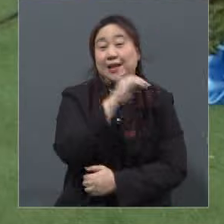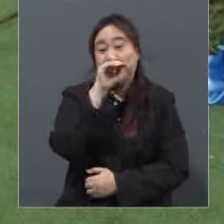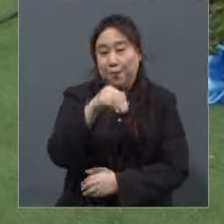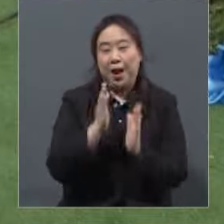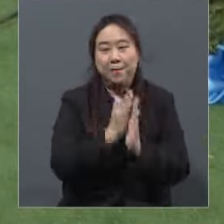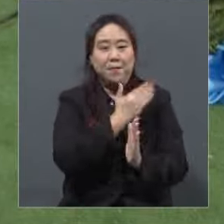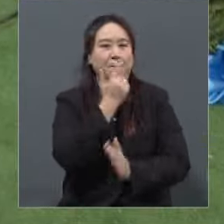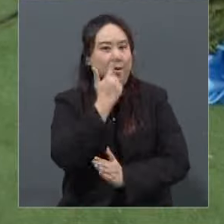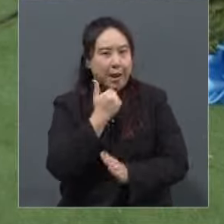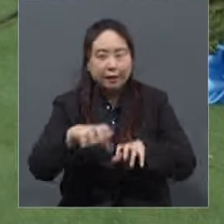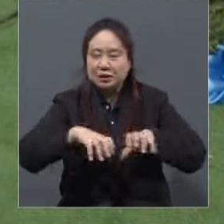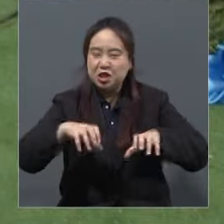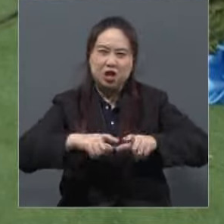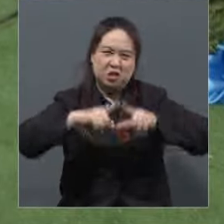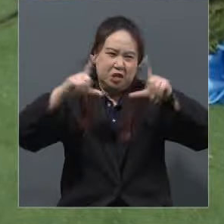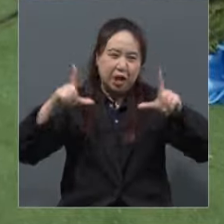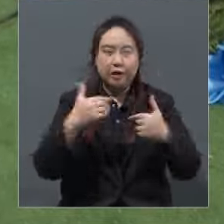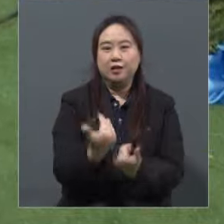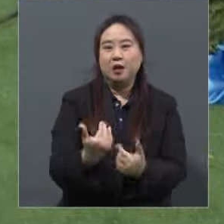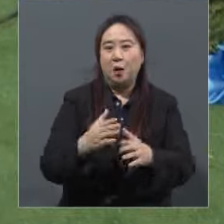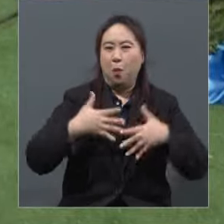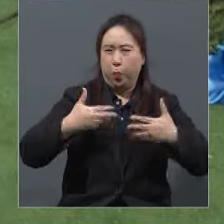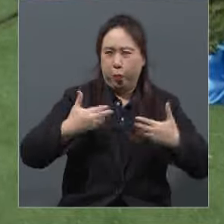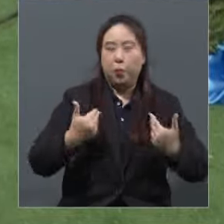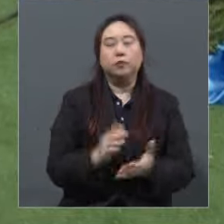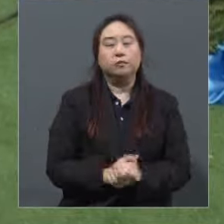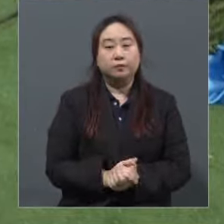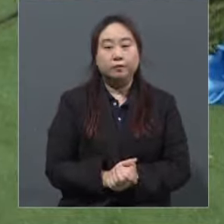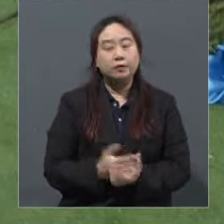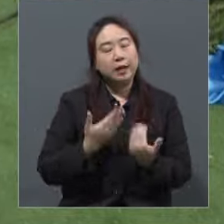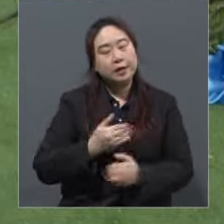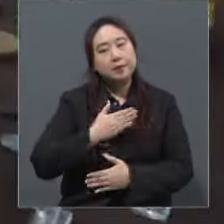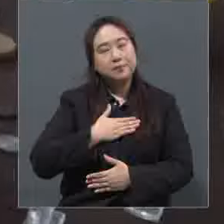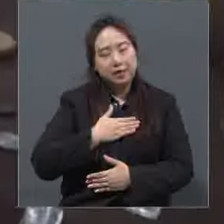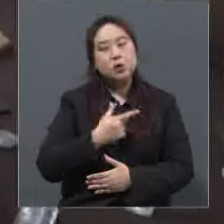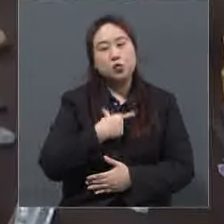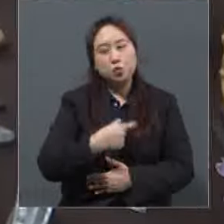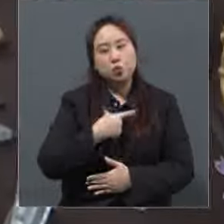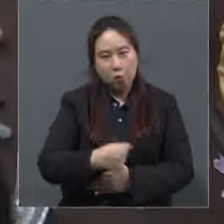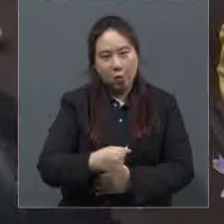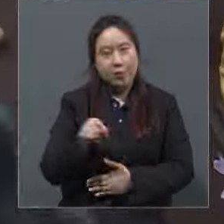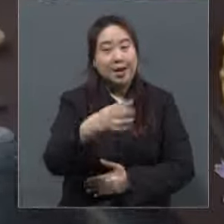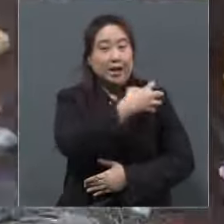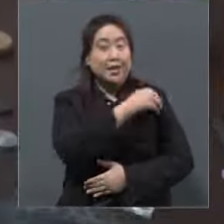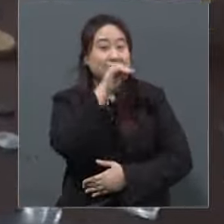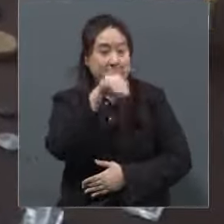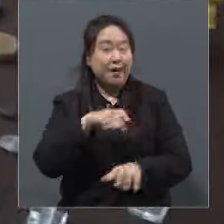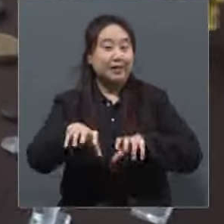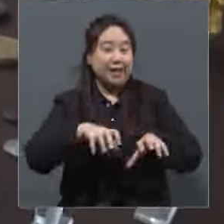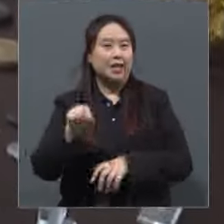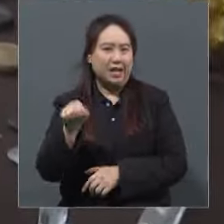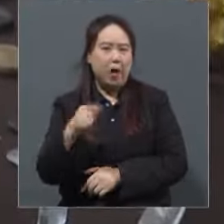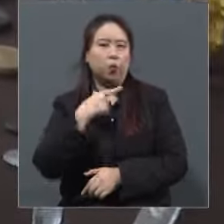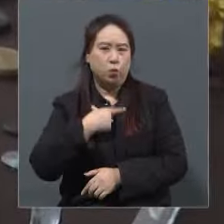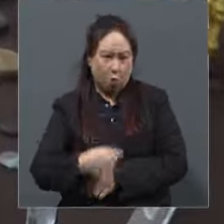เนี่ยจัดงานกันอย่างยิ่งใหญ่แล้วก็บรรยากาศคึกคักกว่าปีที่ผ่านมาส่วนตัวก็มีความชื่นชอบนะคะที่ทางเทศบาลพระประแดงจัดงานแบบ